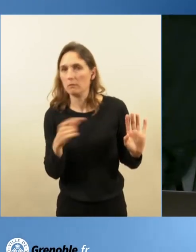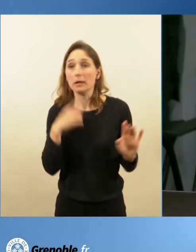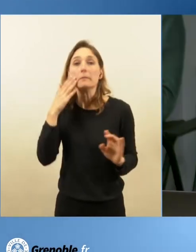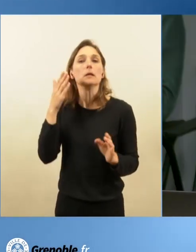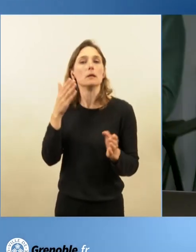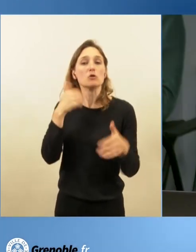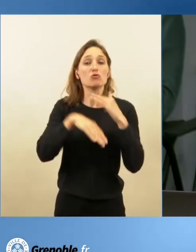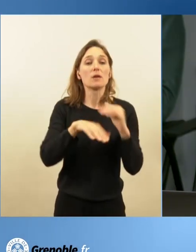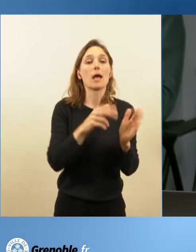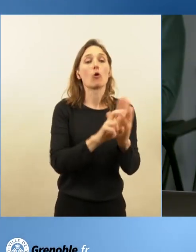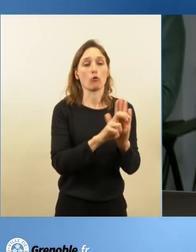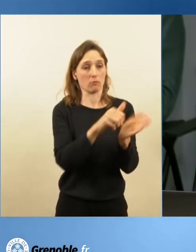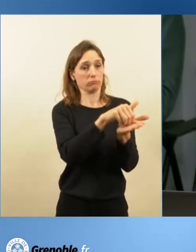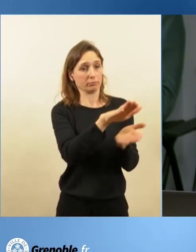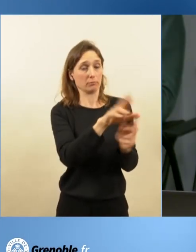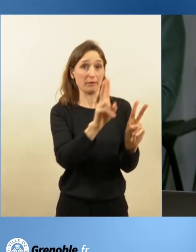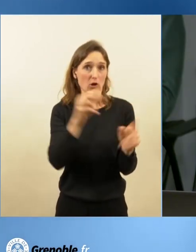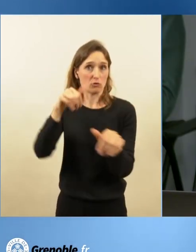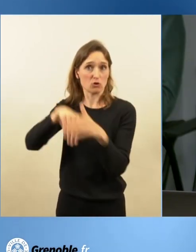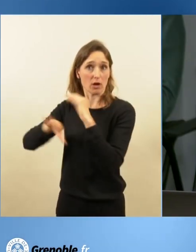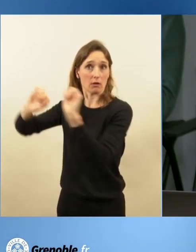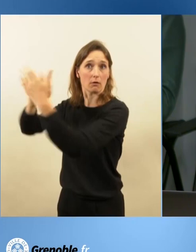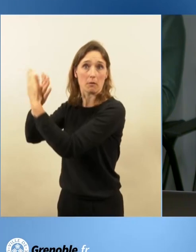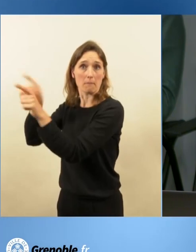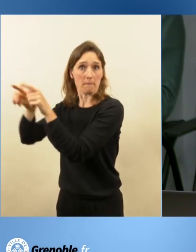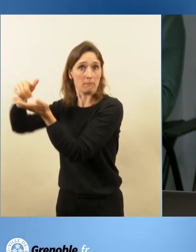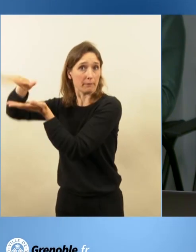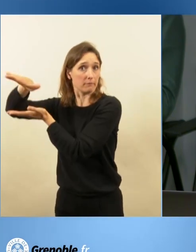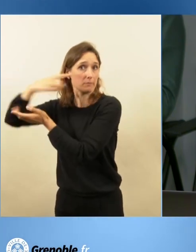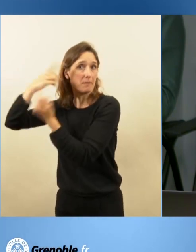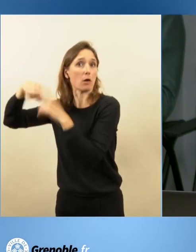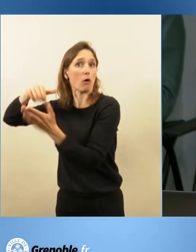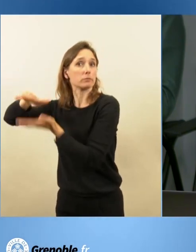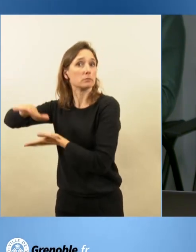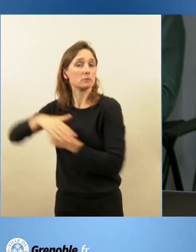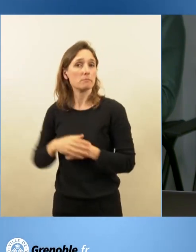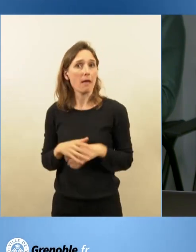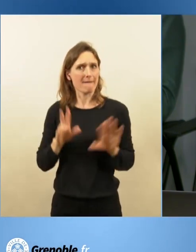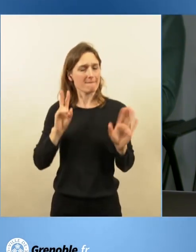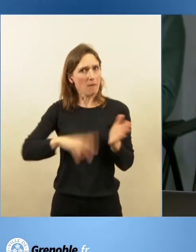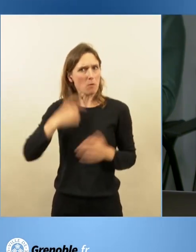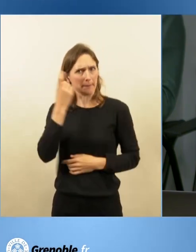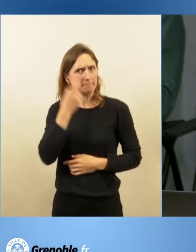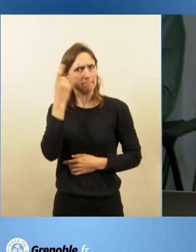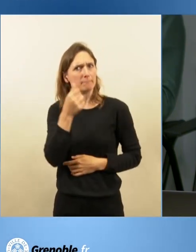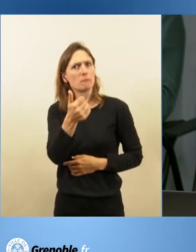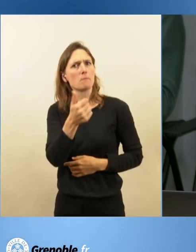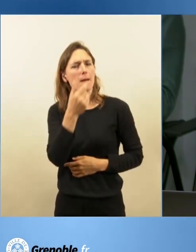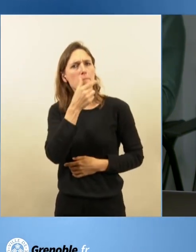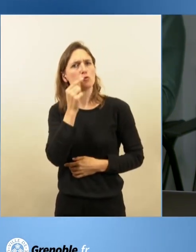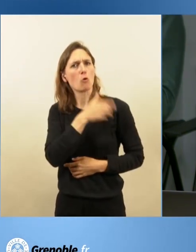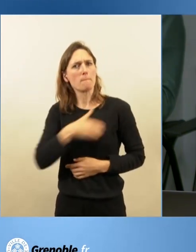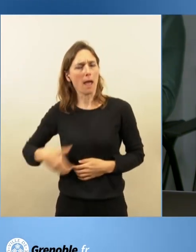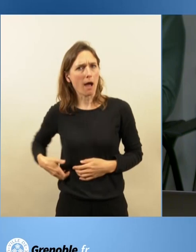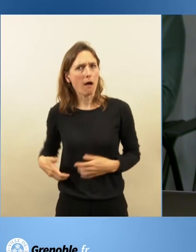se passe à Grenoble ça se pourrait se passer à la métropole mais je m'intéresse je m'interroge vraiment sur votre volonté Monsieur le Maire de vouloir